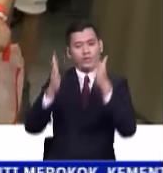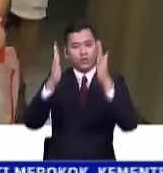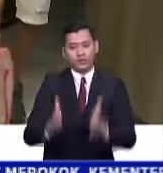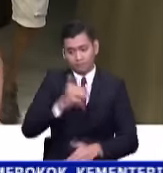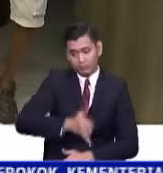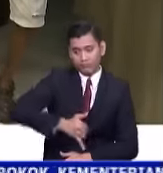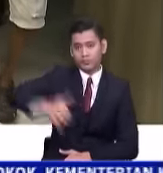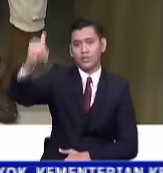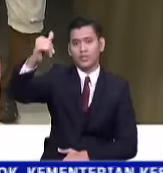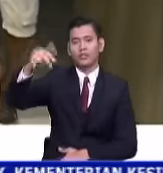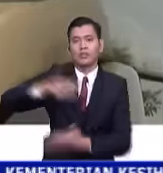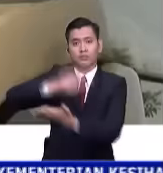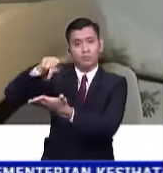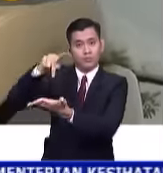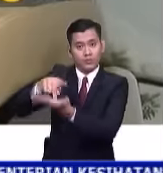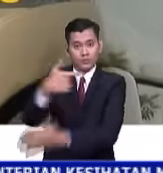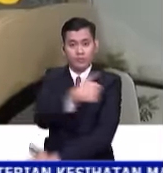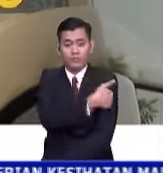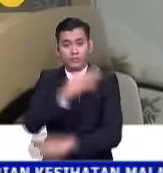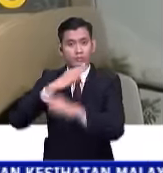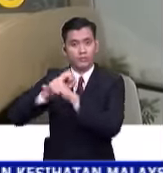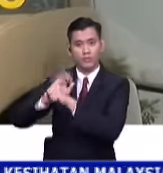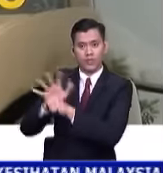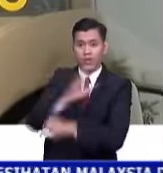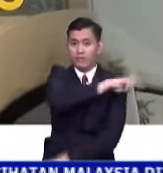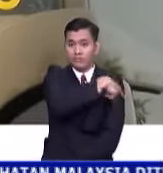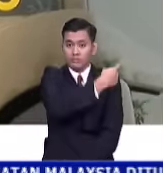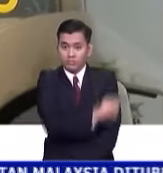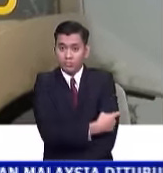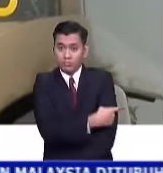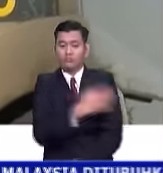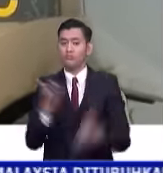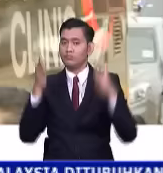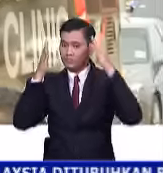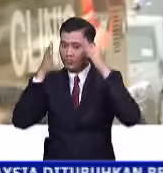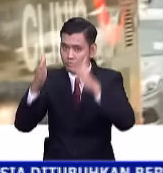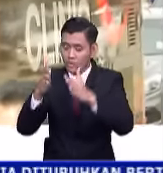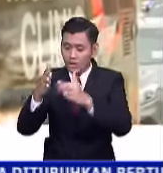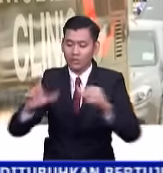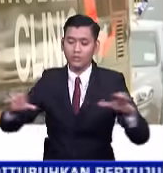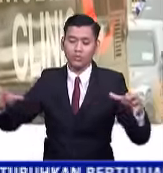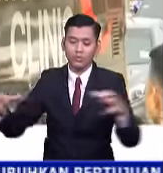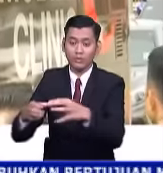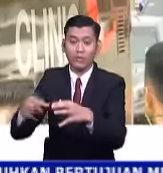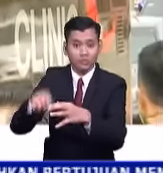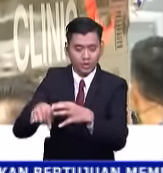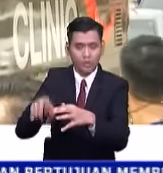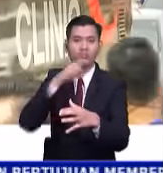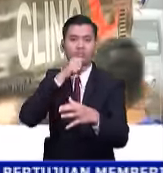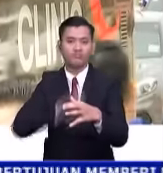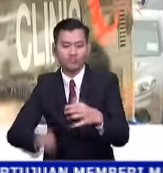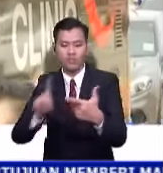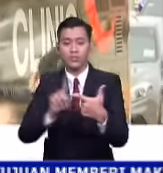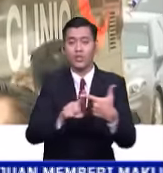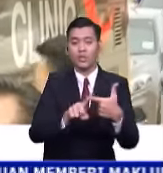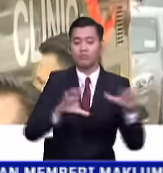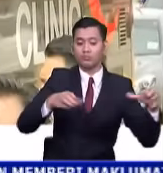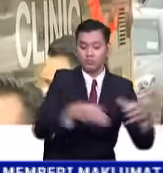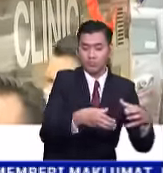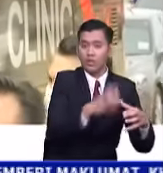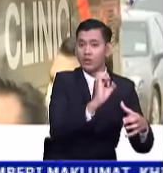PPV. Menurut Datuk Zuraida, klinik bergerak memberi tumpuan kepada golongan sasar seperti warga emas dan orang kurang